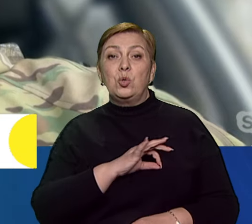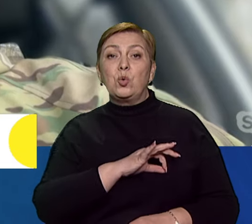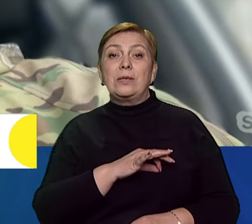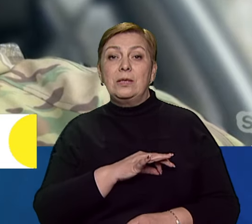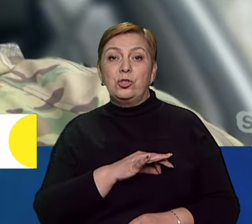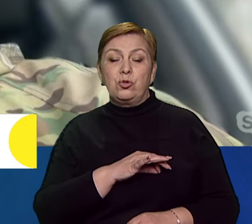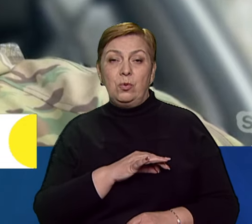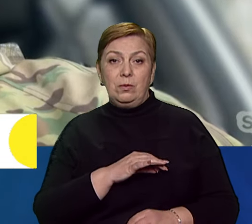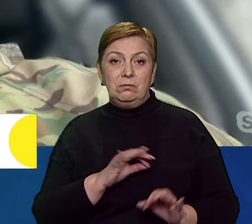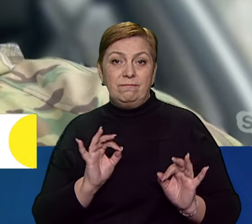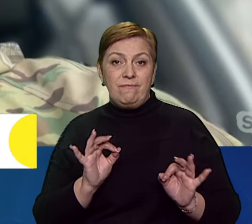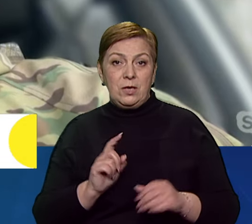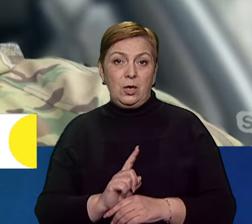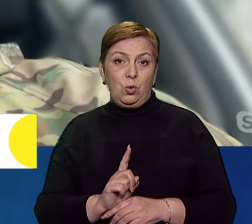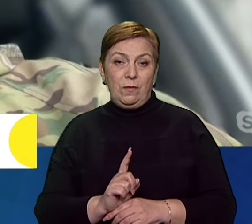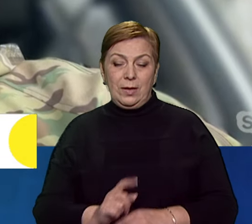врегулювати?